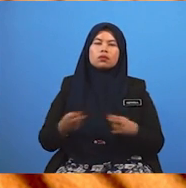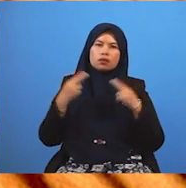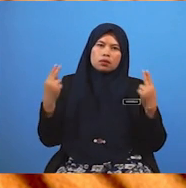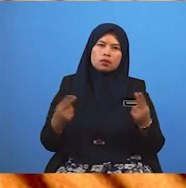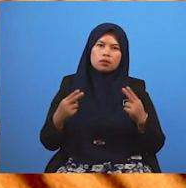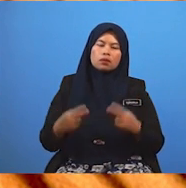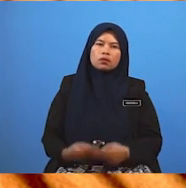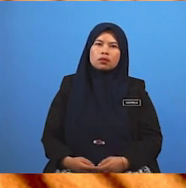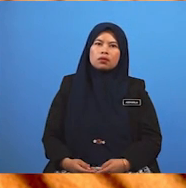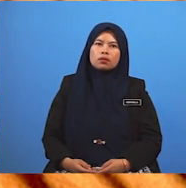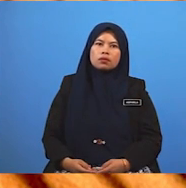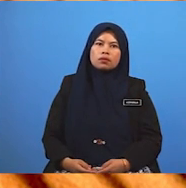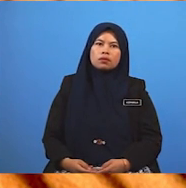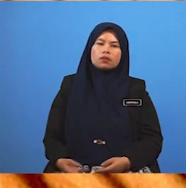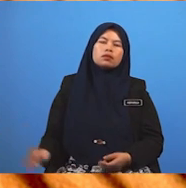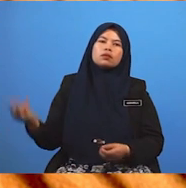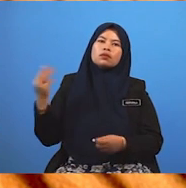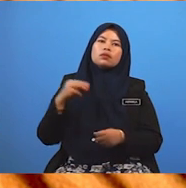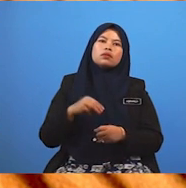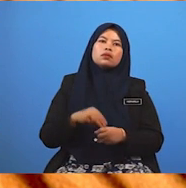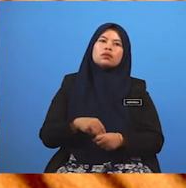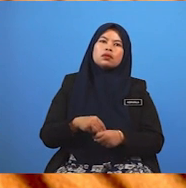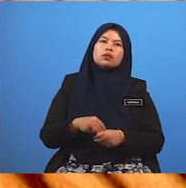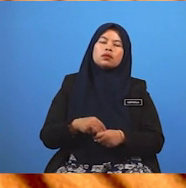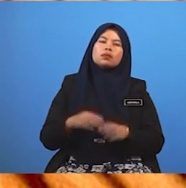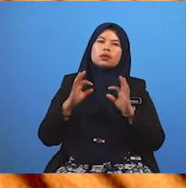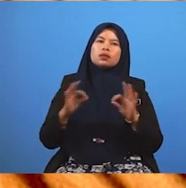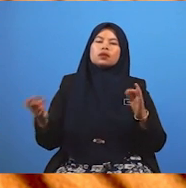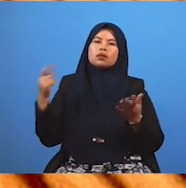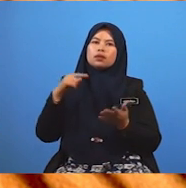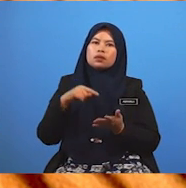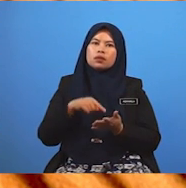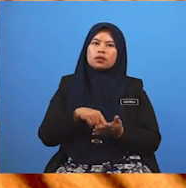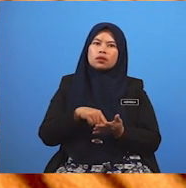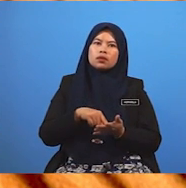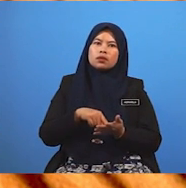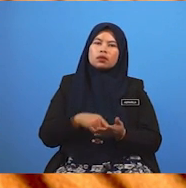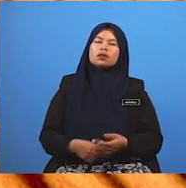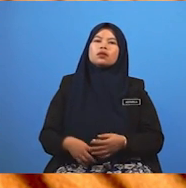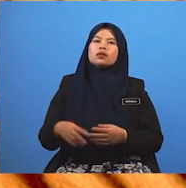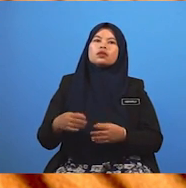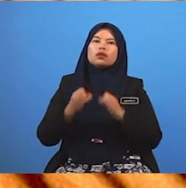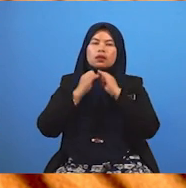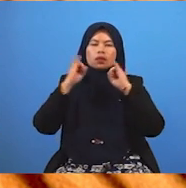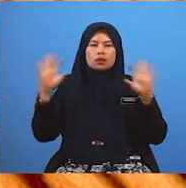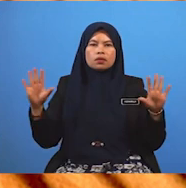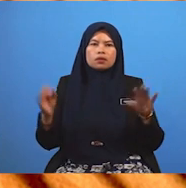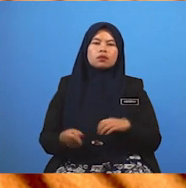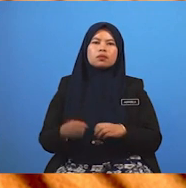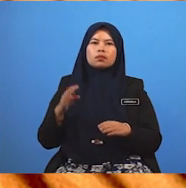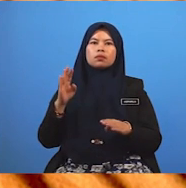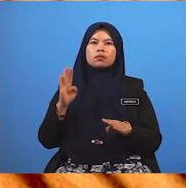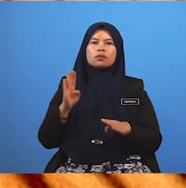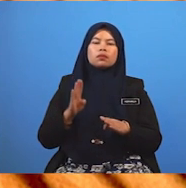dalam konteks ayat di atas, jelaslah bahawa menjaga tingkah laku agar